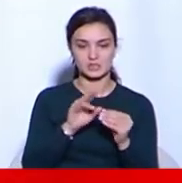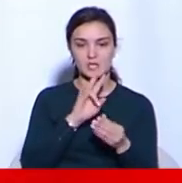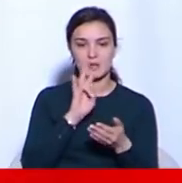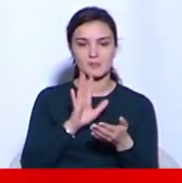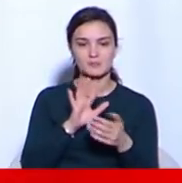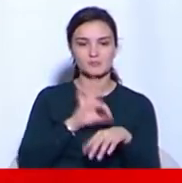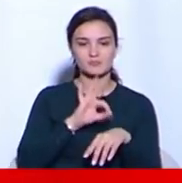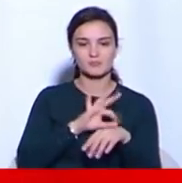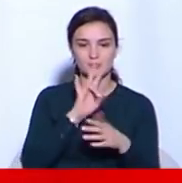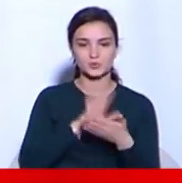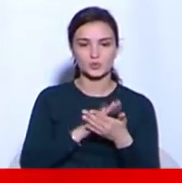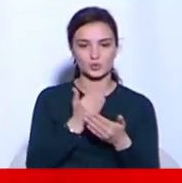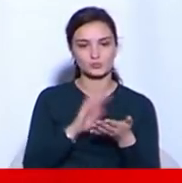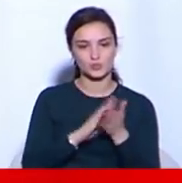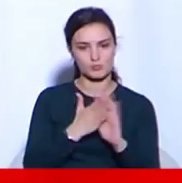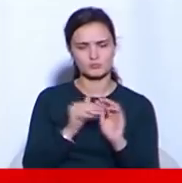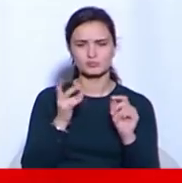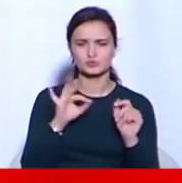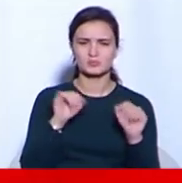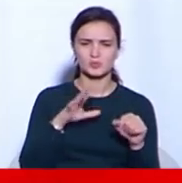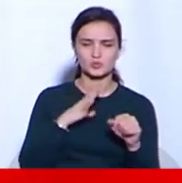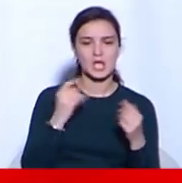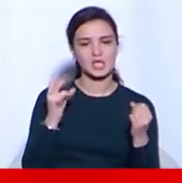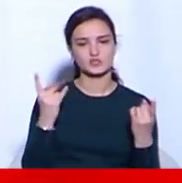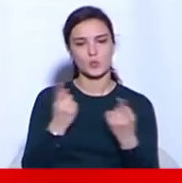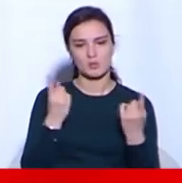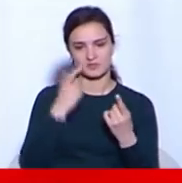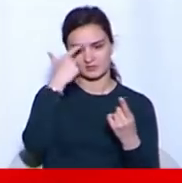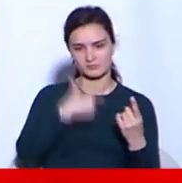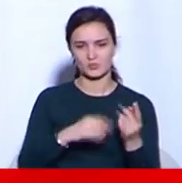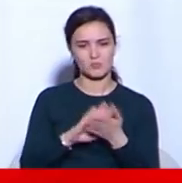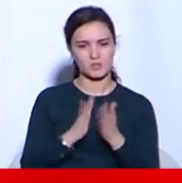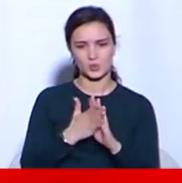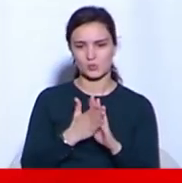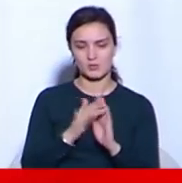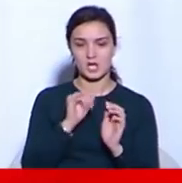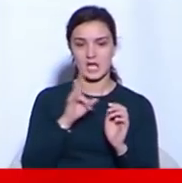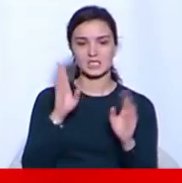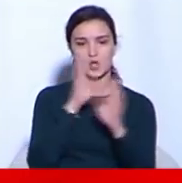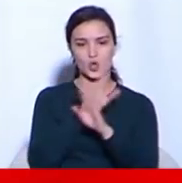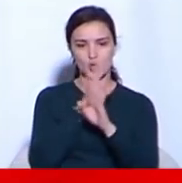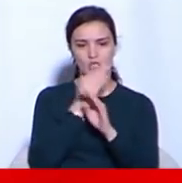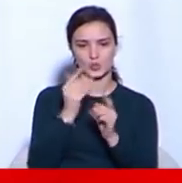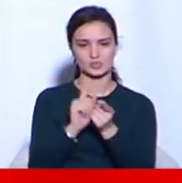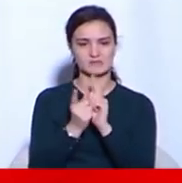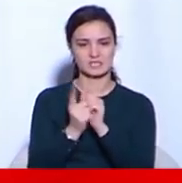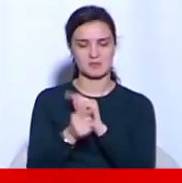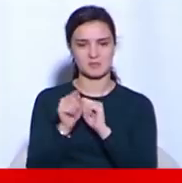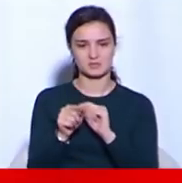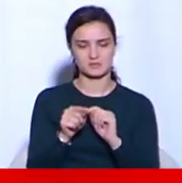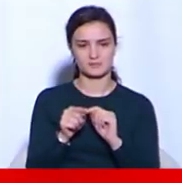პათოლოგიური მდგომარეობის. თუმცა შეიძლება ეს იყოს უბრალოდ ფიზიოლოგიური მდგომარეობა, ან ის ეკოლოგიური გამოძახილი,